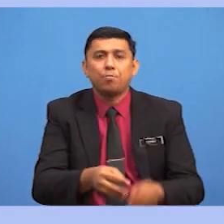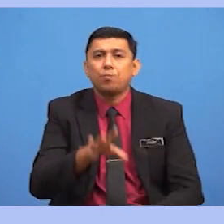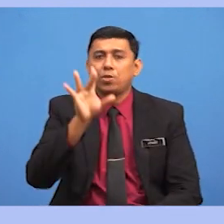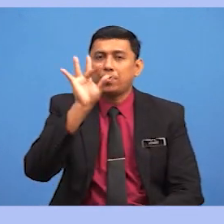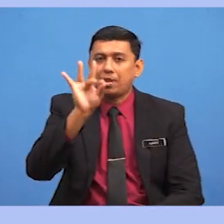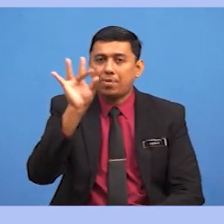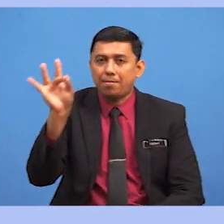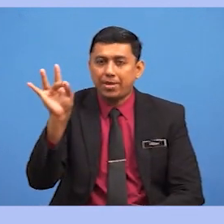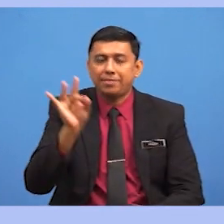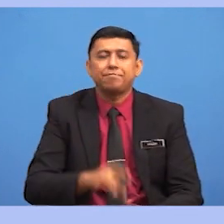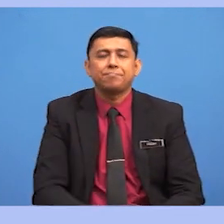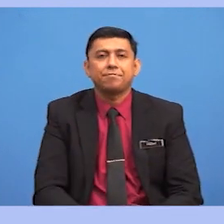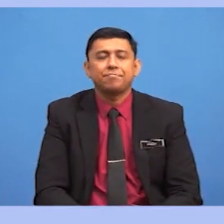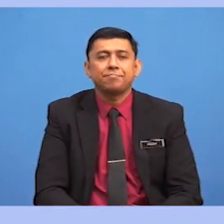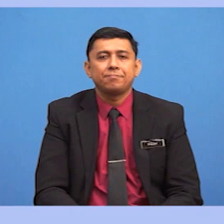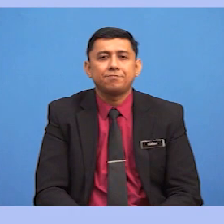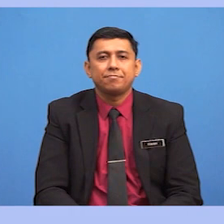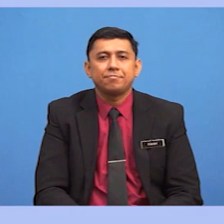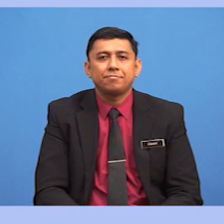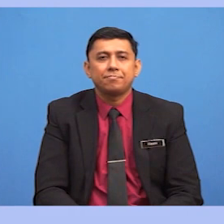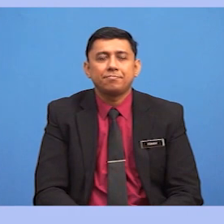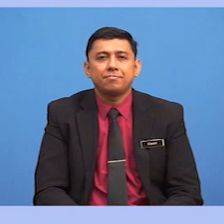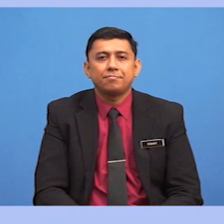protonnya 88.